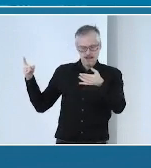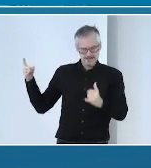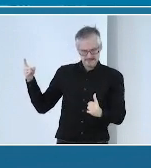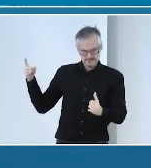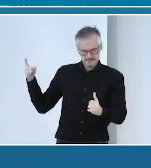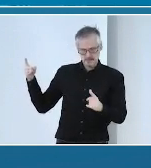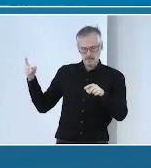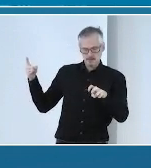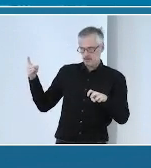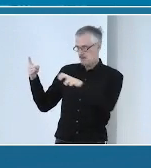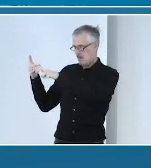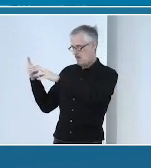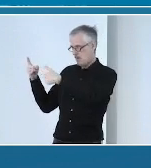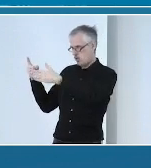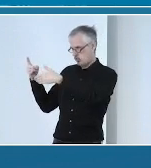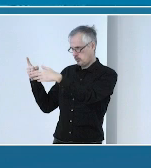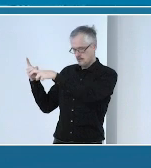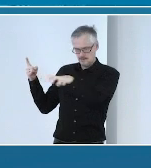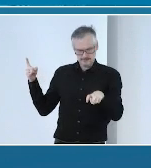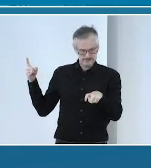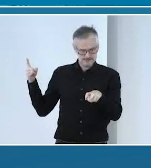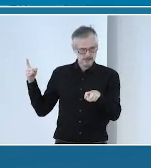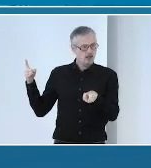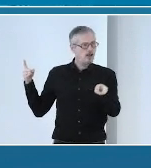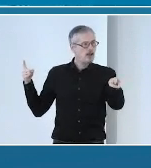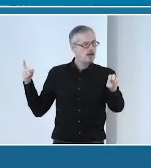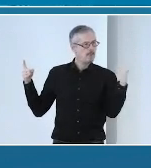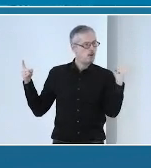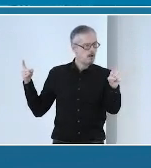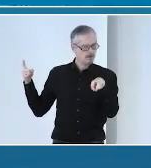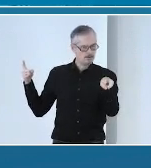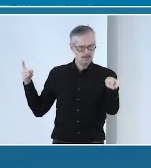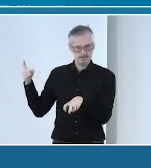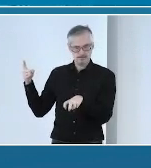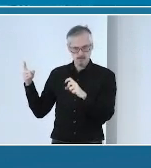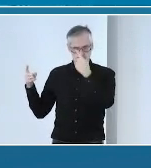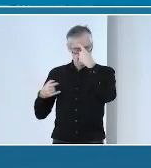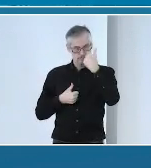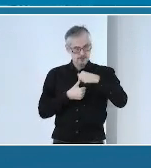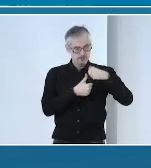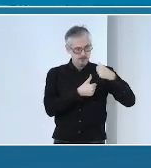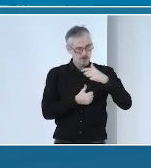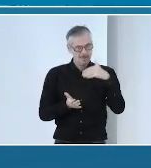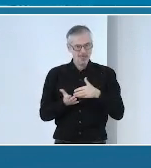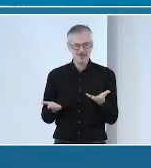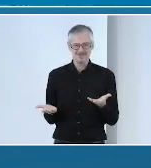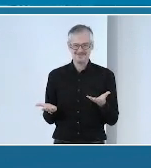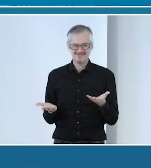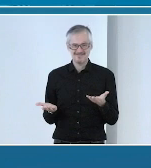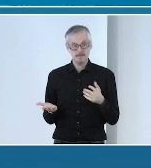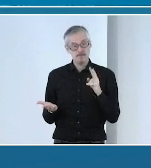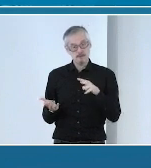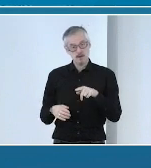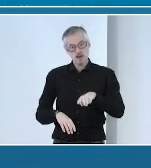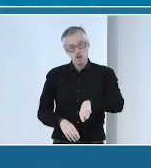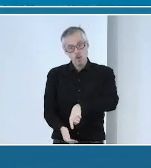se déplacer. Et il n'y a que dans le déplacement et le mouvement que cette mémorisation a pu se mettre en place. Ceci dit, ça a été très long,